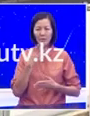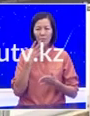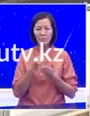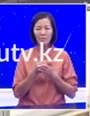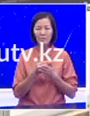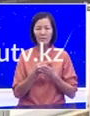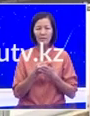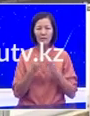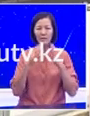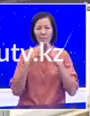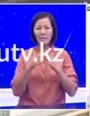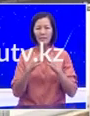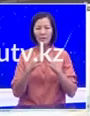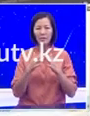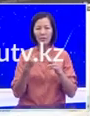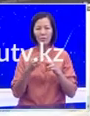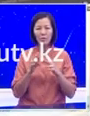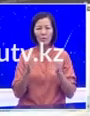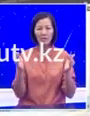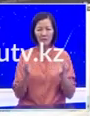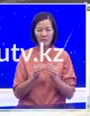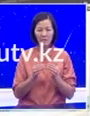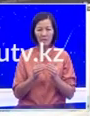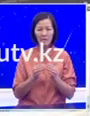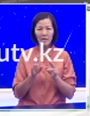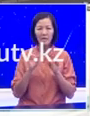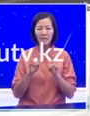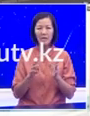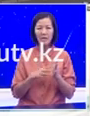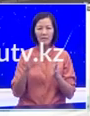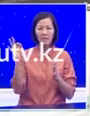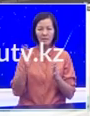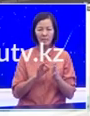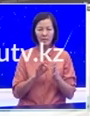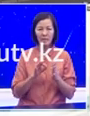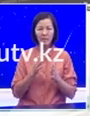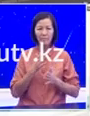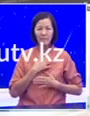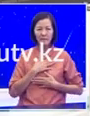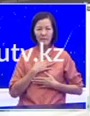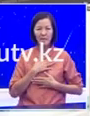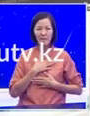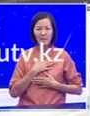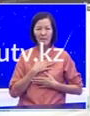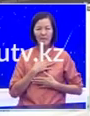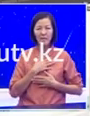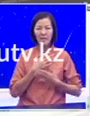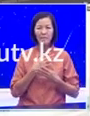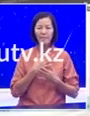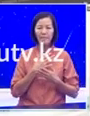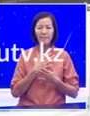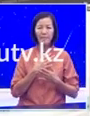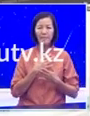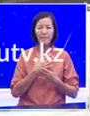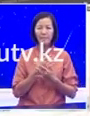шикізат базасы өте кішкентай. Тек қана 8%-ға бізге өнімдерді береді.